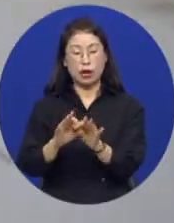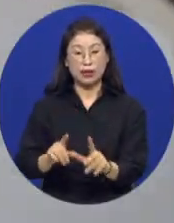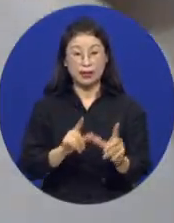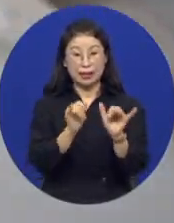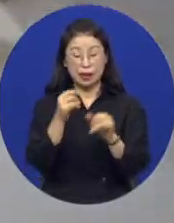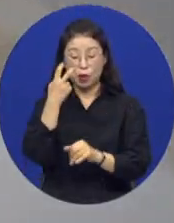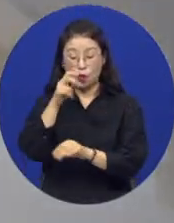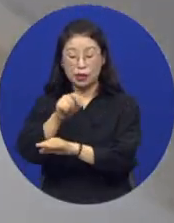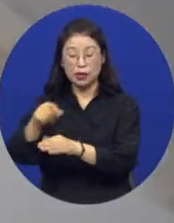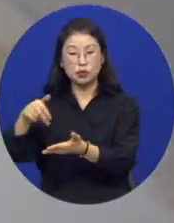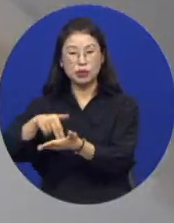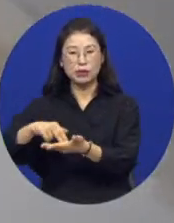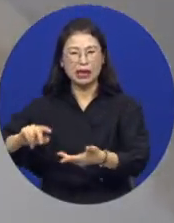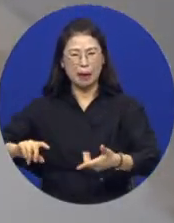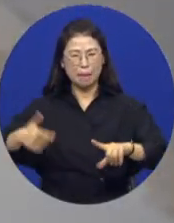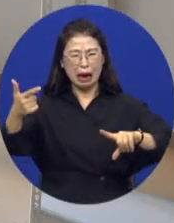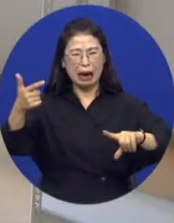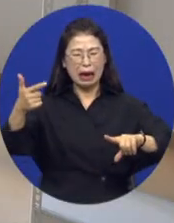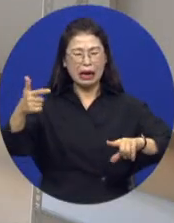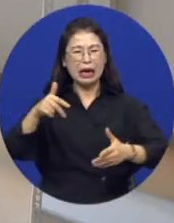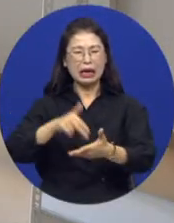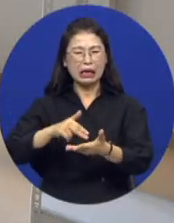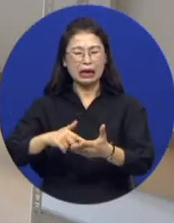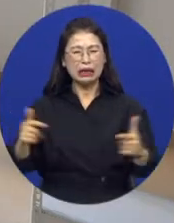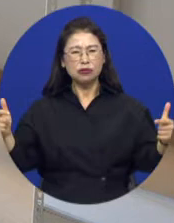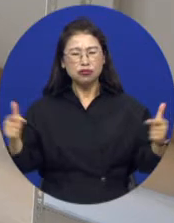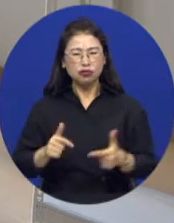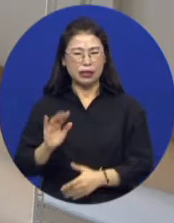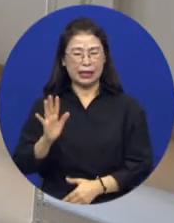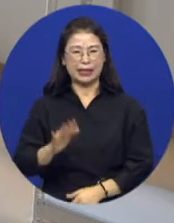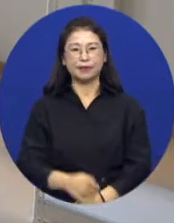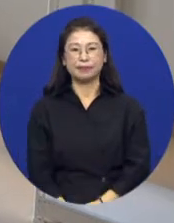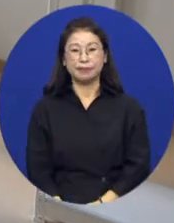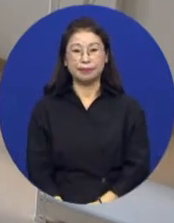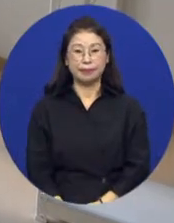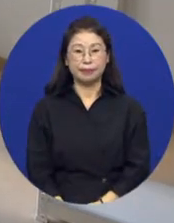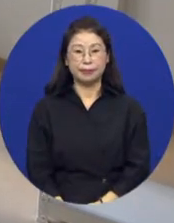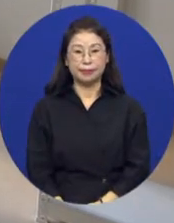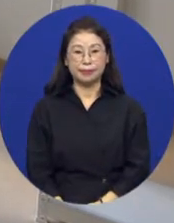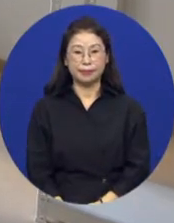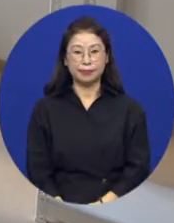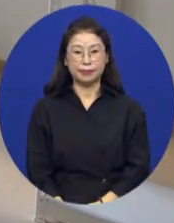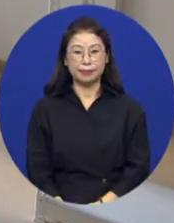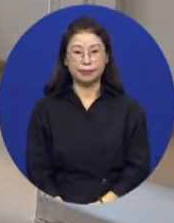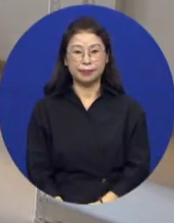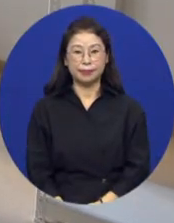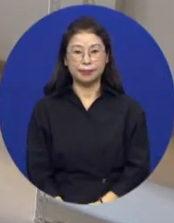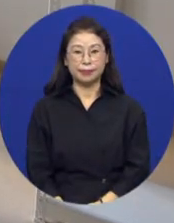입주민과 관리소 사이의 다툼이 가라앉지 않고 있습니다. MBC 뉴스 이따금입니다.